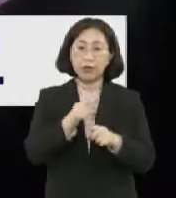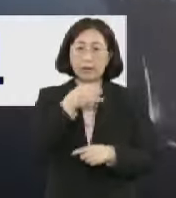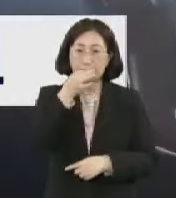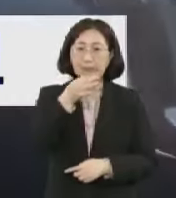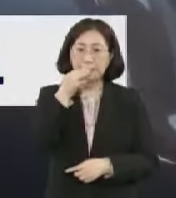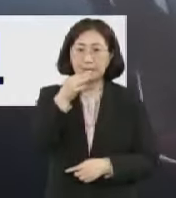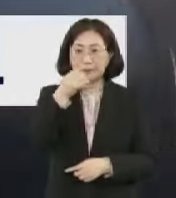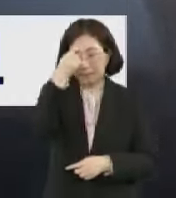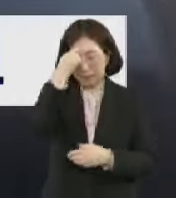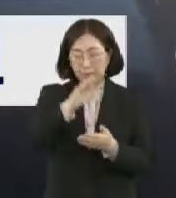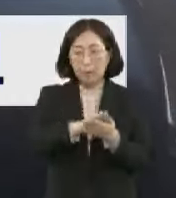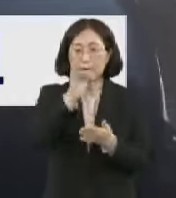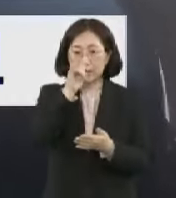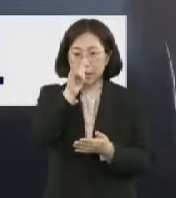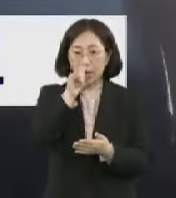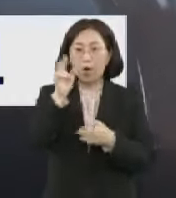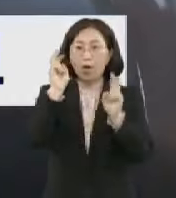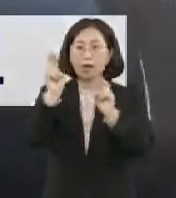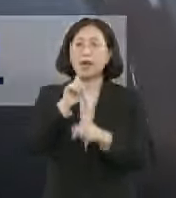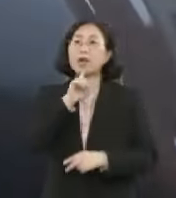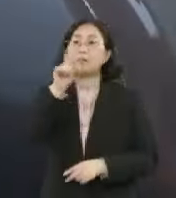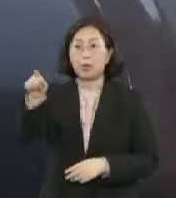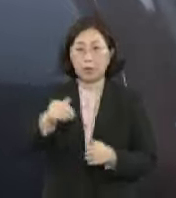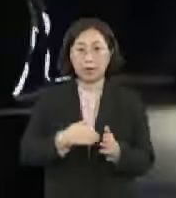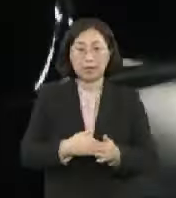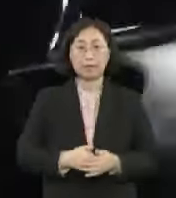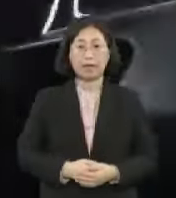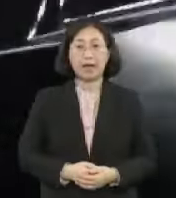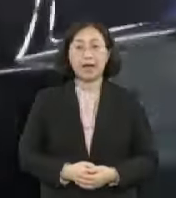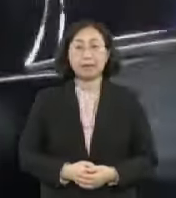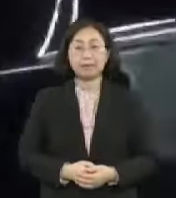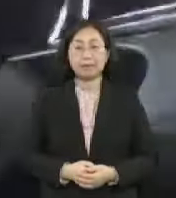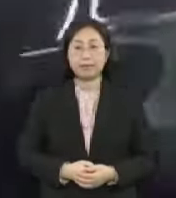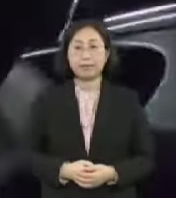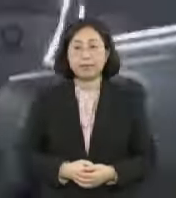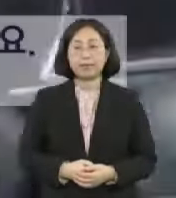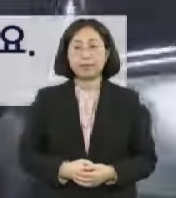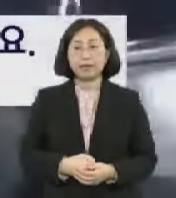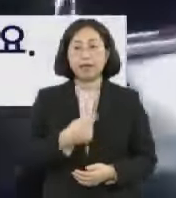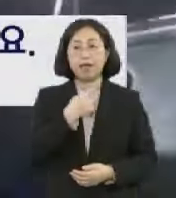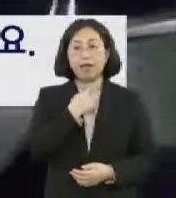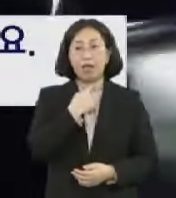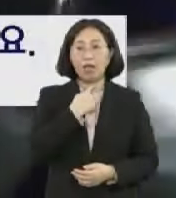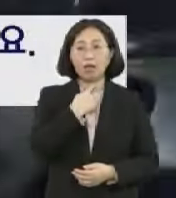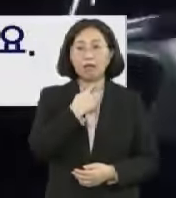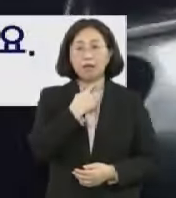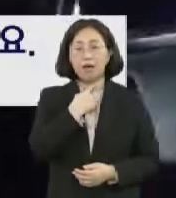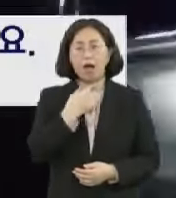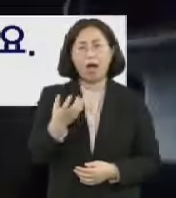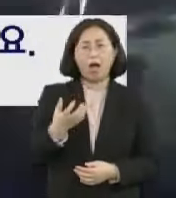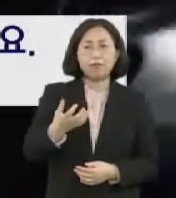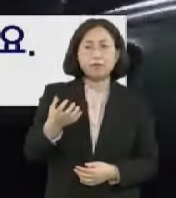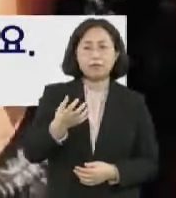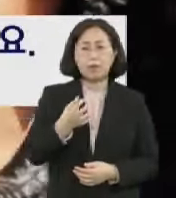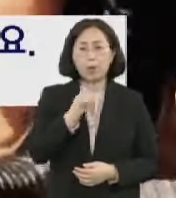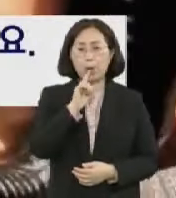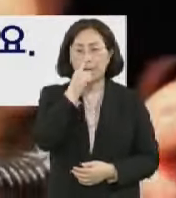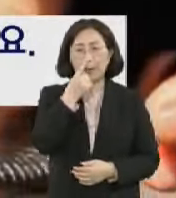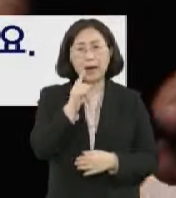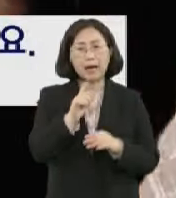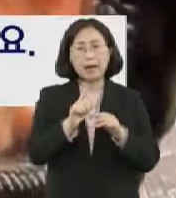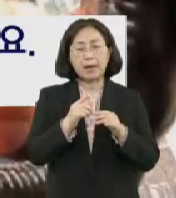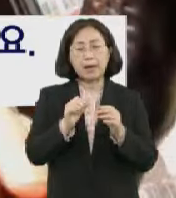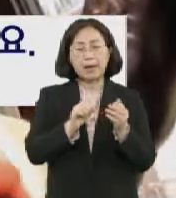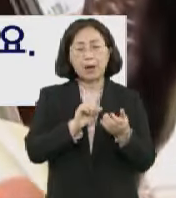증상이 느껴지자 회사에 이 같은 사실을 보고했습니다. 목에서 기관지 자체에서 따끔따끔하니 코로나 증세하고